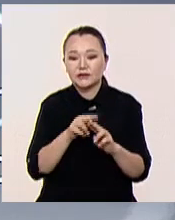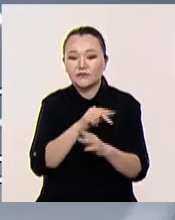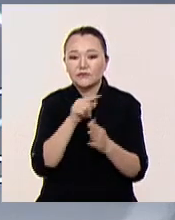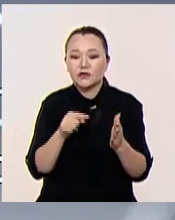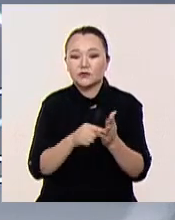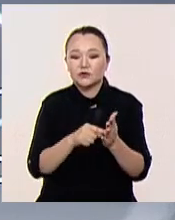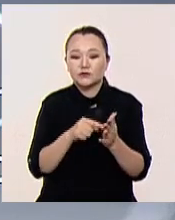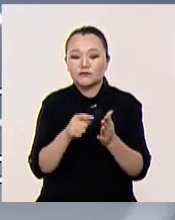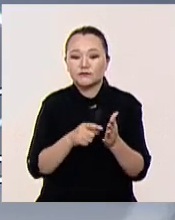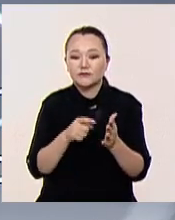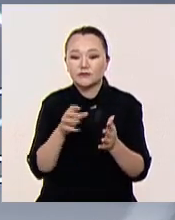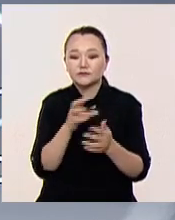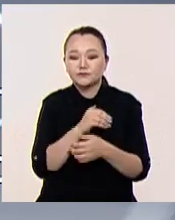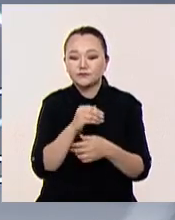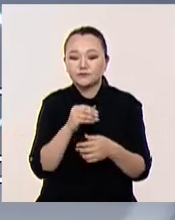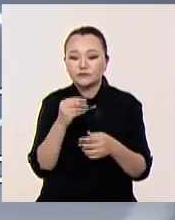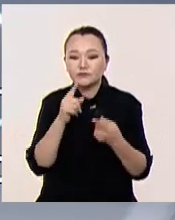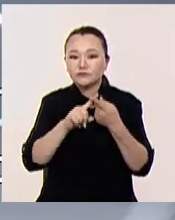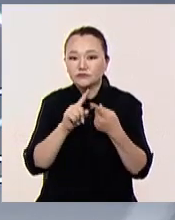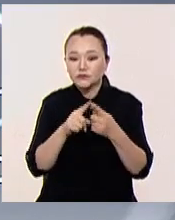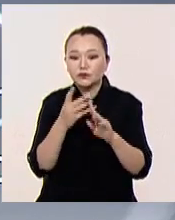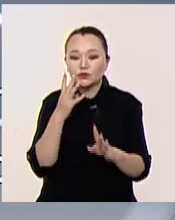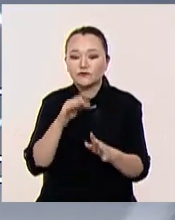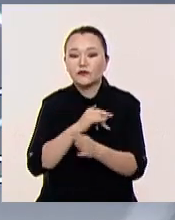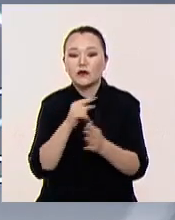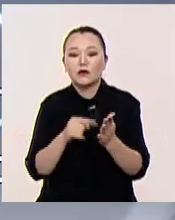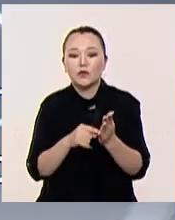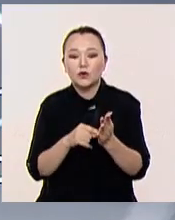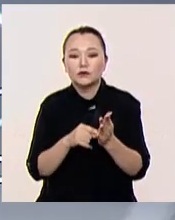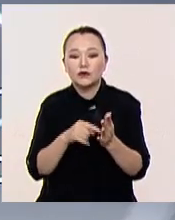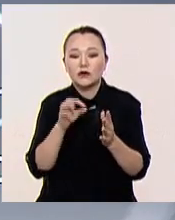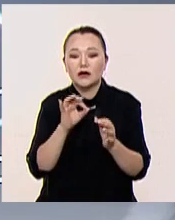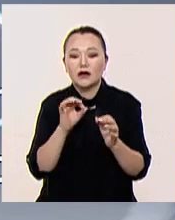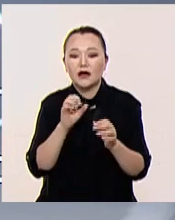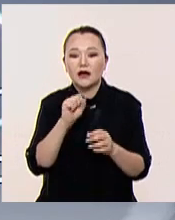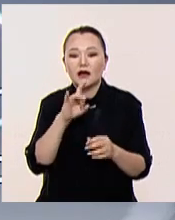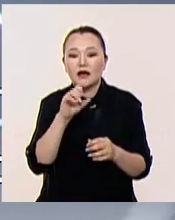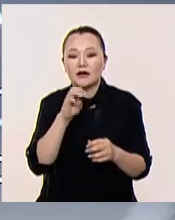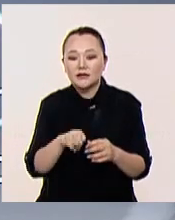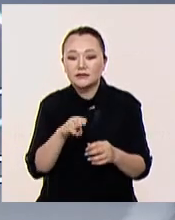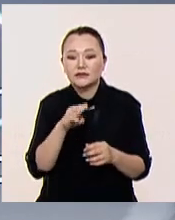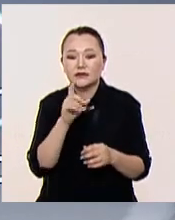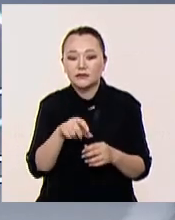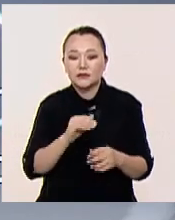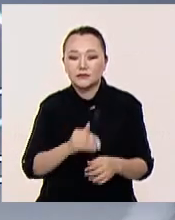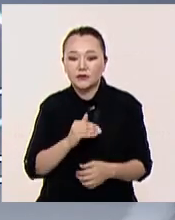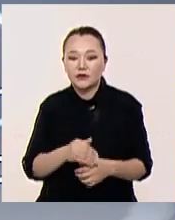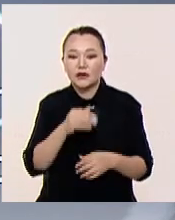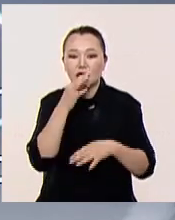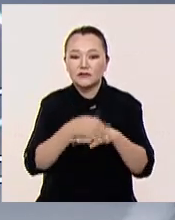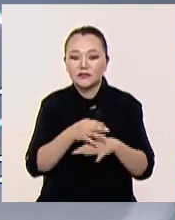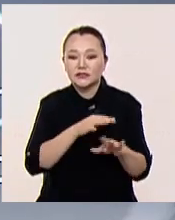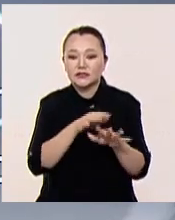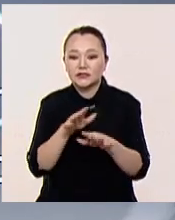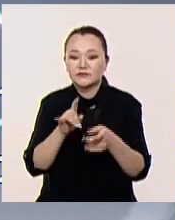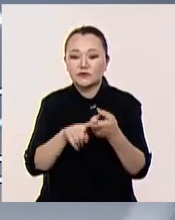уголовного преследования предпринимателей. В первую очередь это вопрос арестов предпринимателей в рамках возбужденных уголовных дел, в